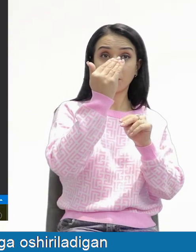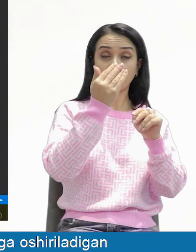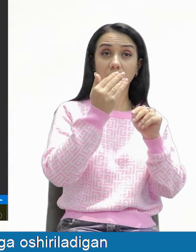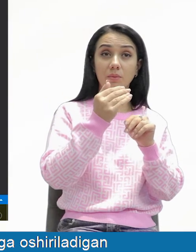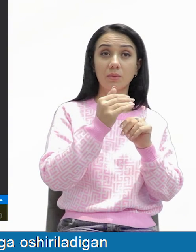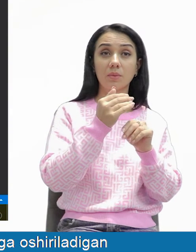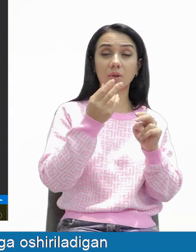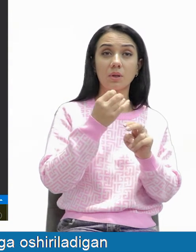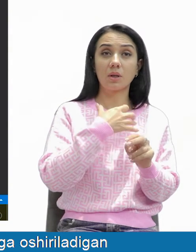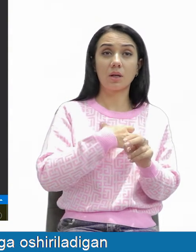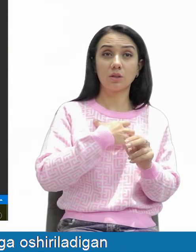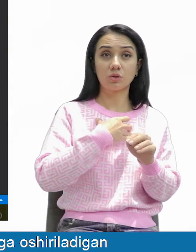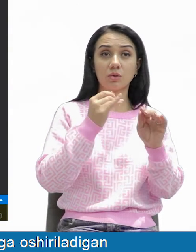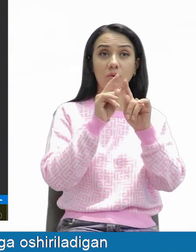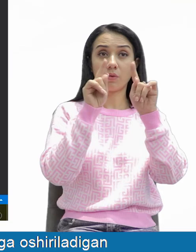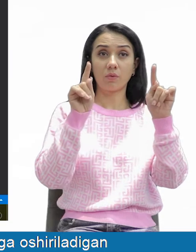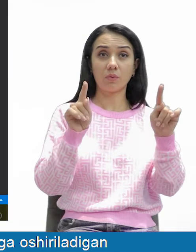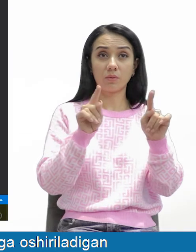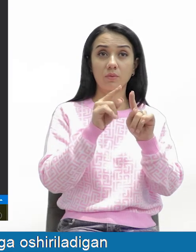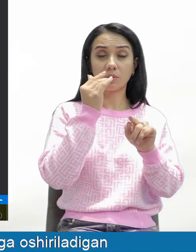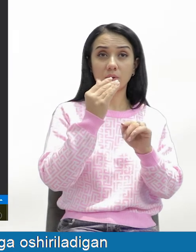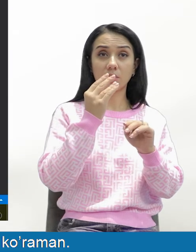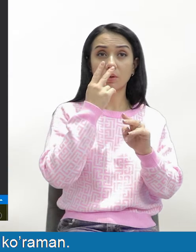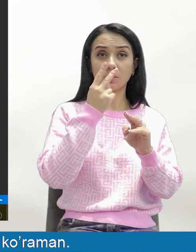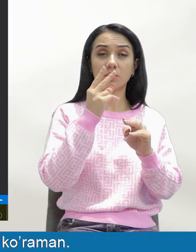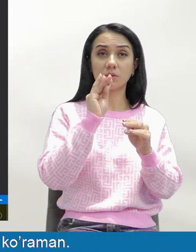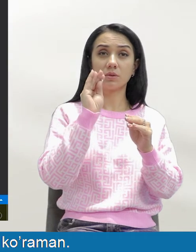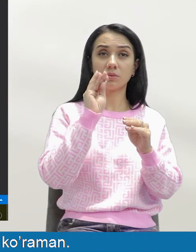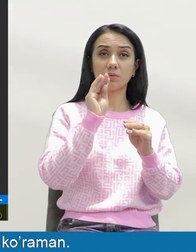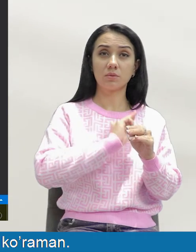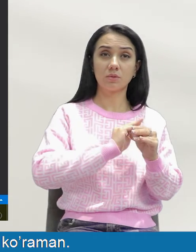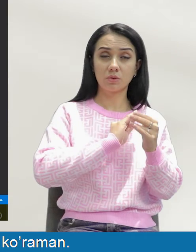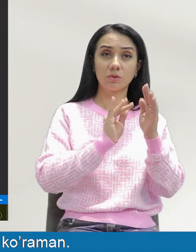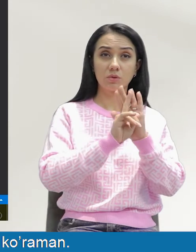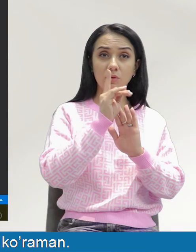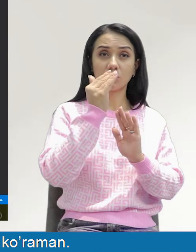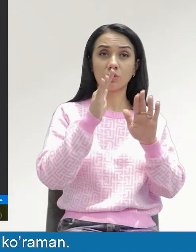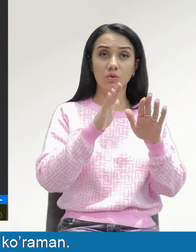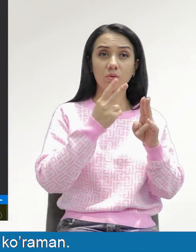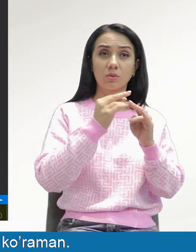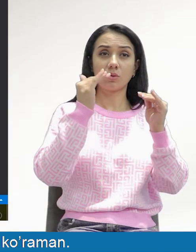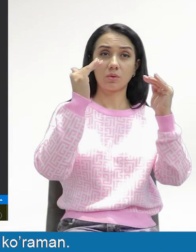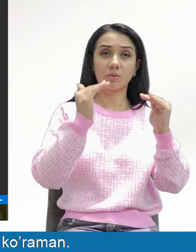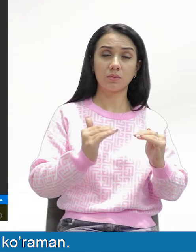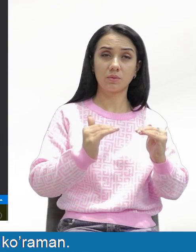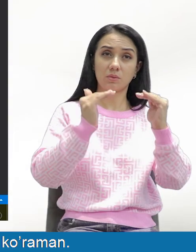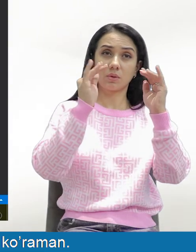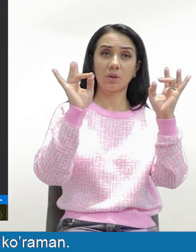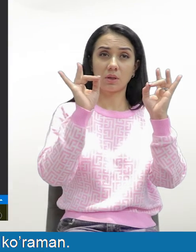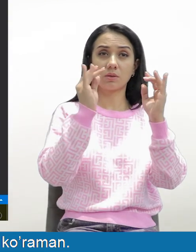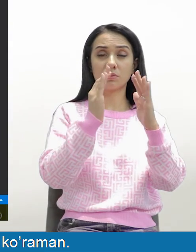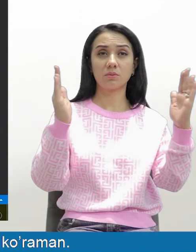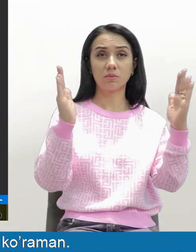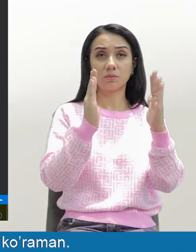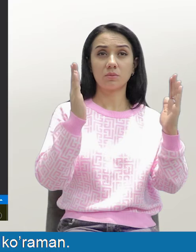shu asosiy forma dashboard desak ham bo'ladi. Amalga oshiriladigan joy bu yerda. Mana buni har xil razmerga solsam bo'lar